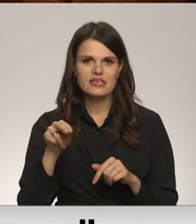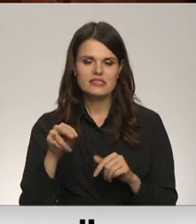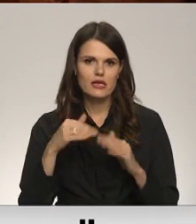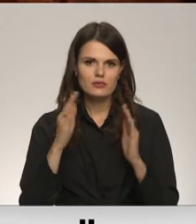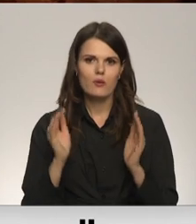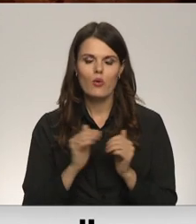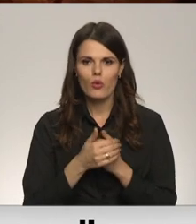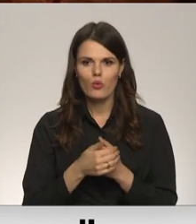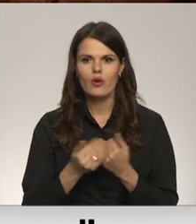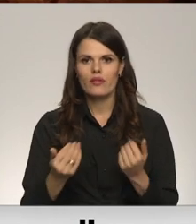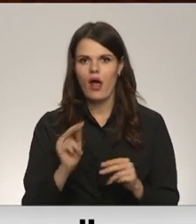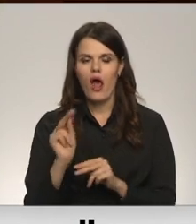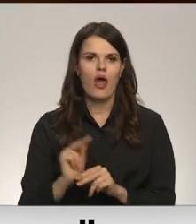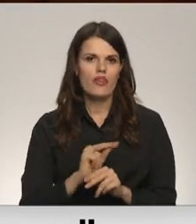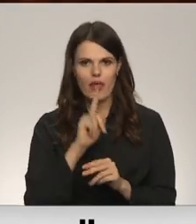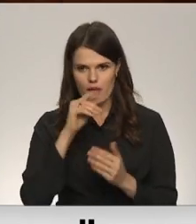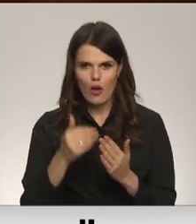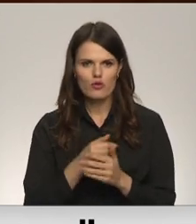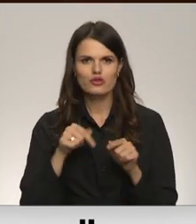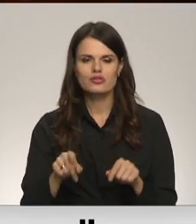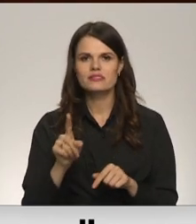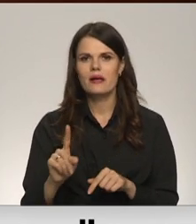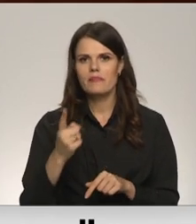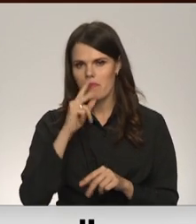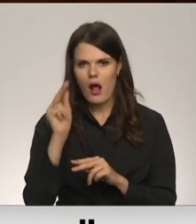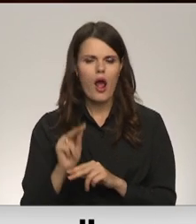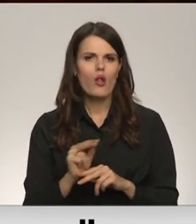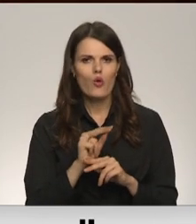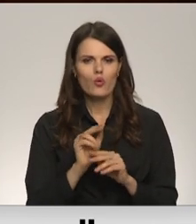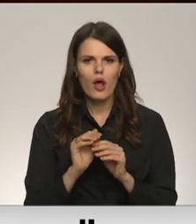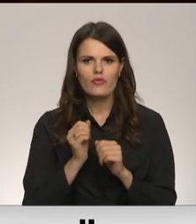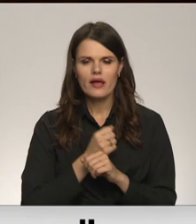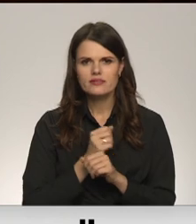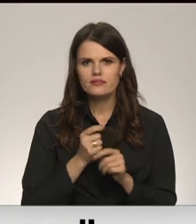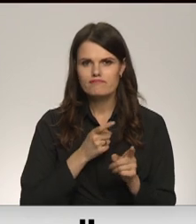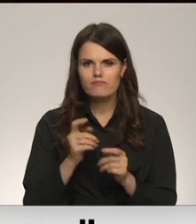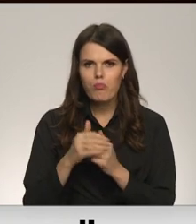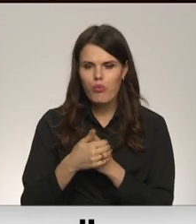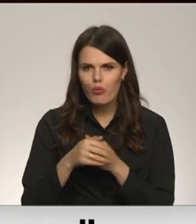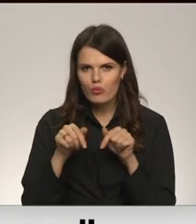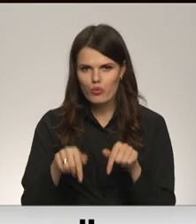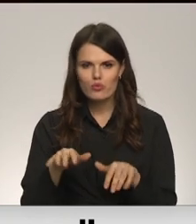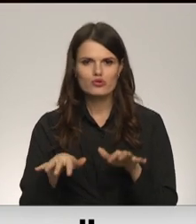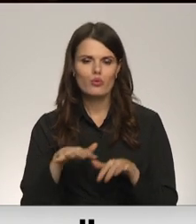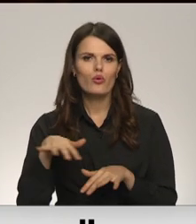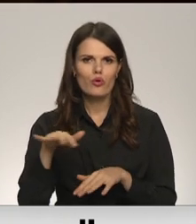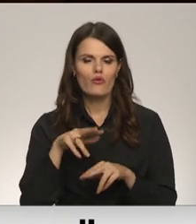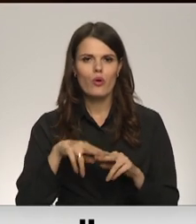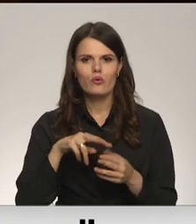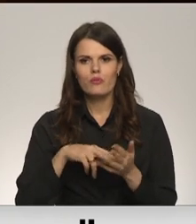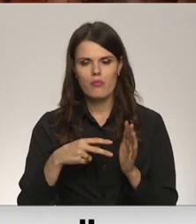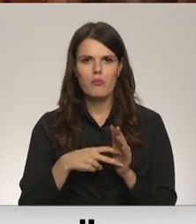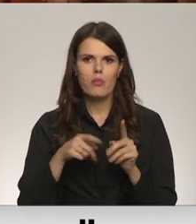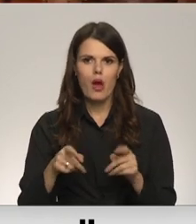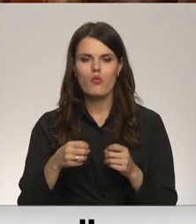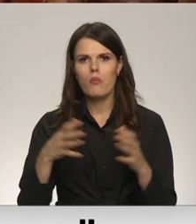kas nu ir atjaunots. Šis ir tikai pirmais atjaunotais bunkurs Stompaku purvā. To plāni arī plašākai nometnes